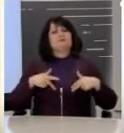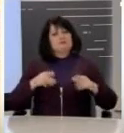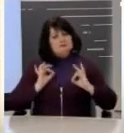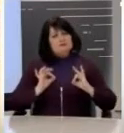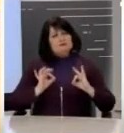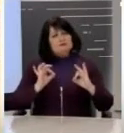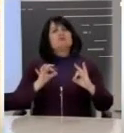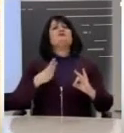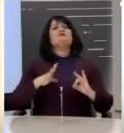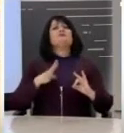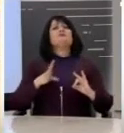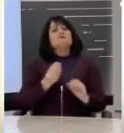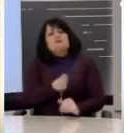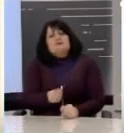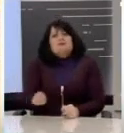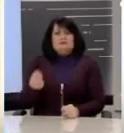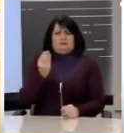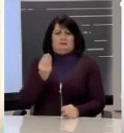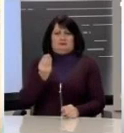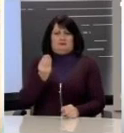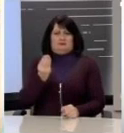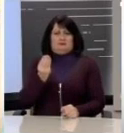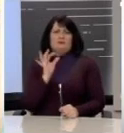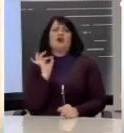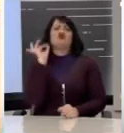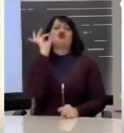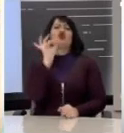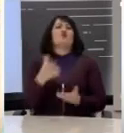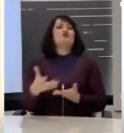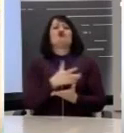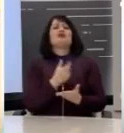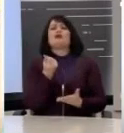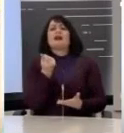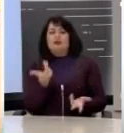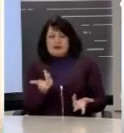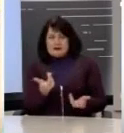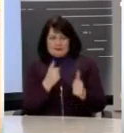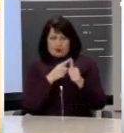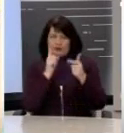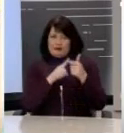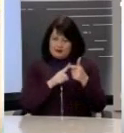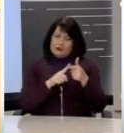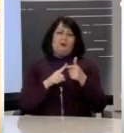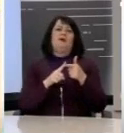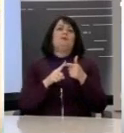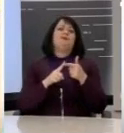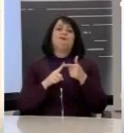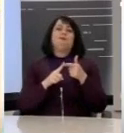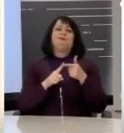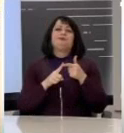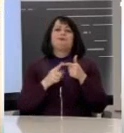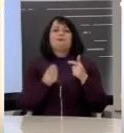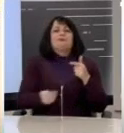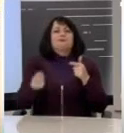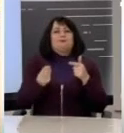συστηματικά επιδιώκει υπέρβαση των δημοσιονομικών στόχων. Σκέλος νούμερο δύο, η υπέρβαση